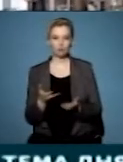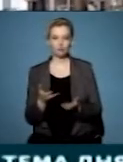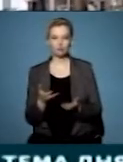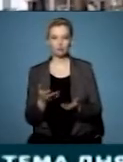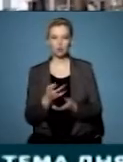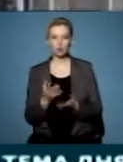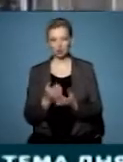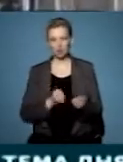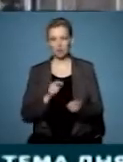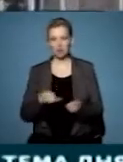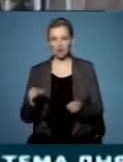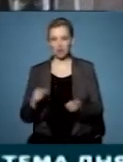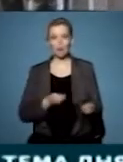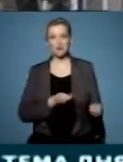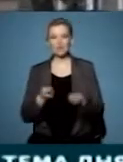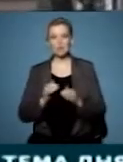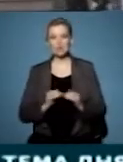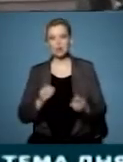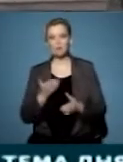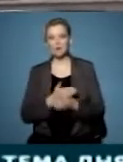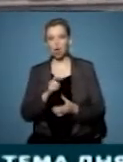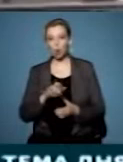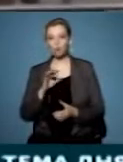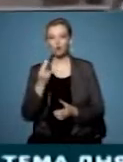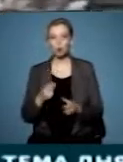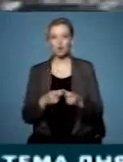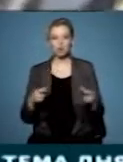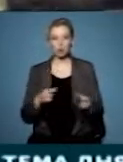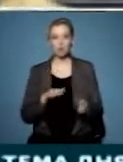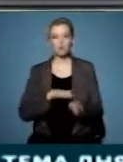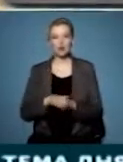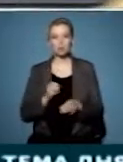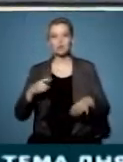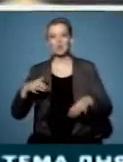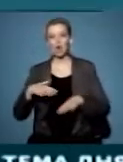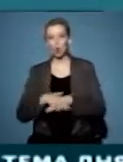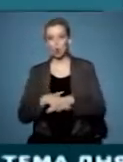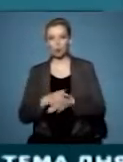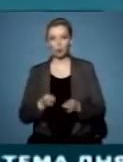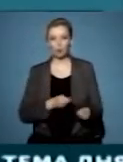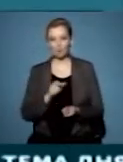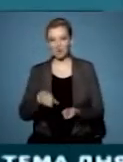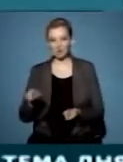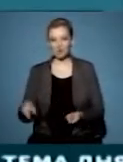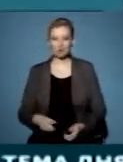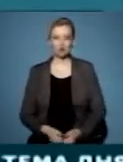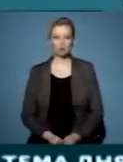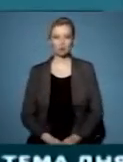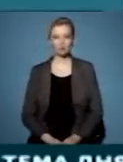які несуть перевізники. Перевезення дітей та пільговиків із соціальним квитком відбуватиметься за рахунок перевізників.